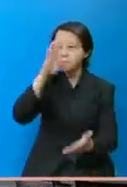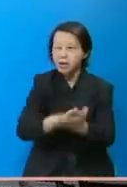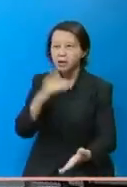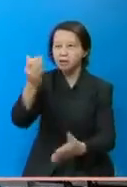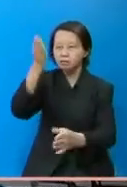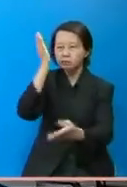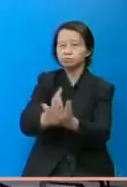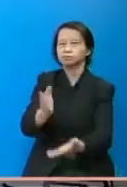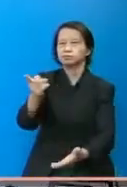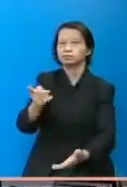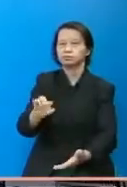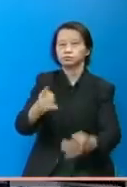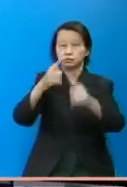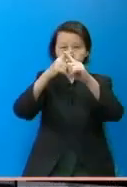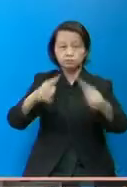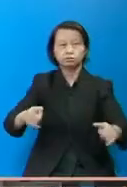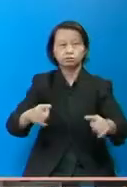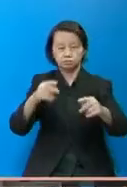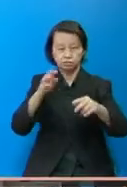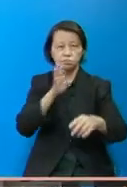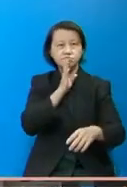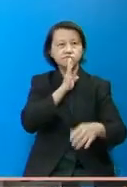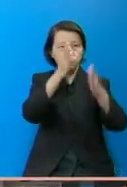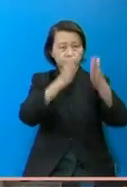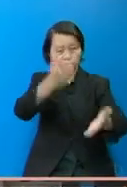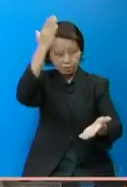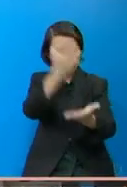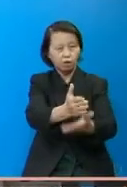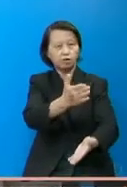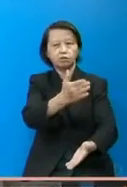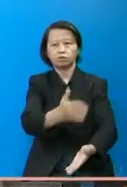Resign as the Dewan Rakyat Speaker.